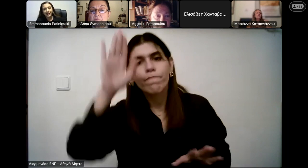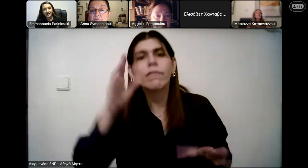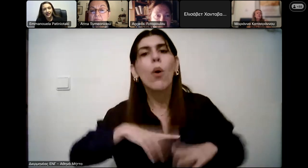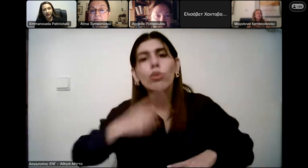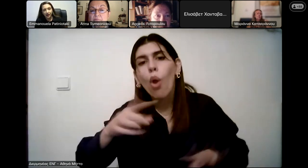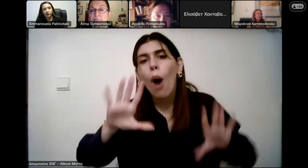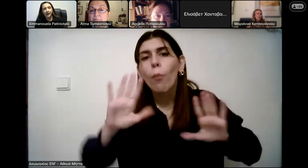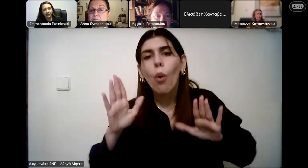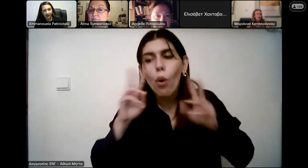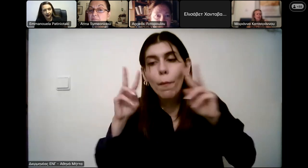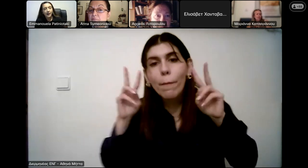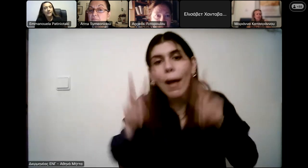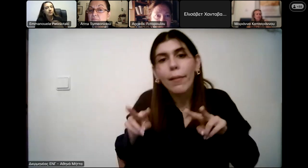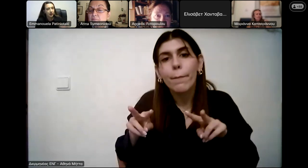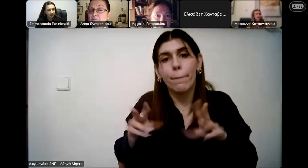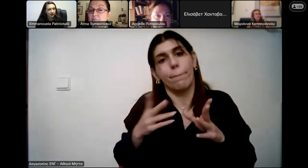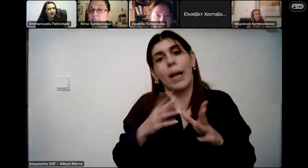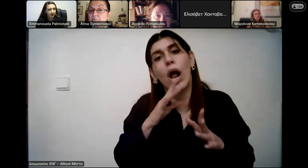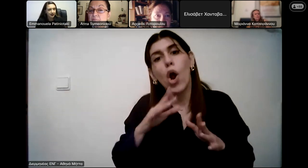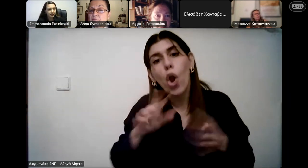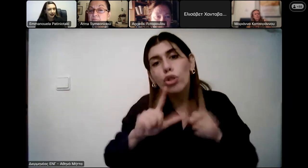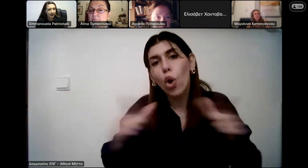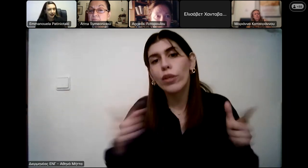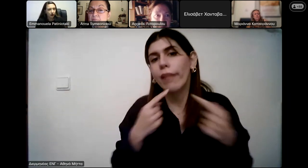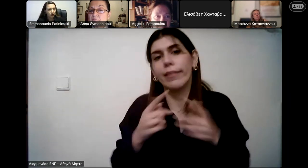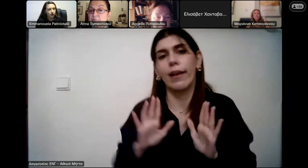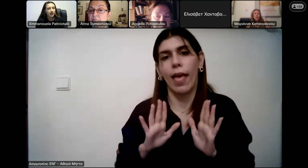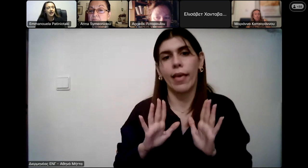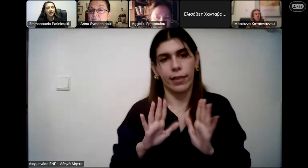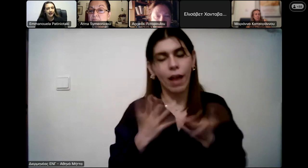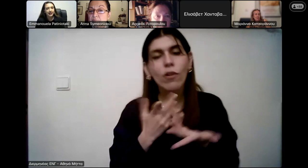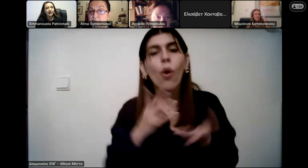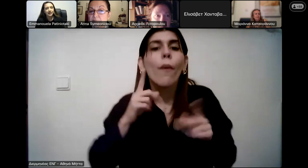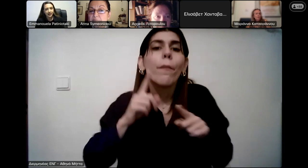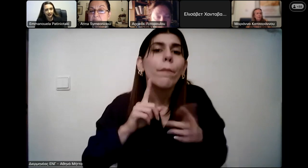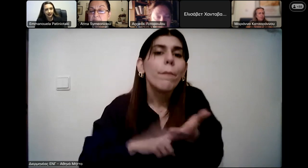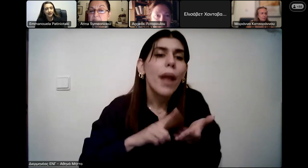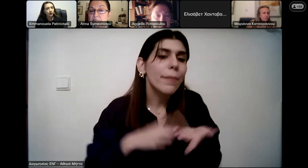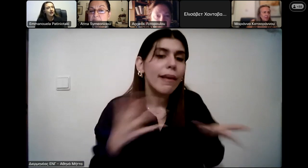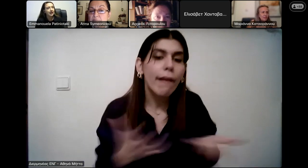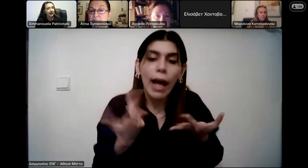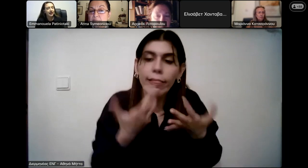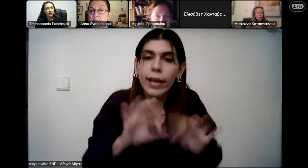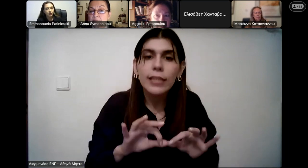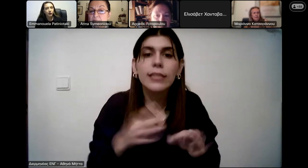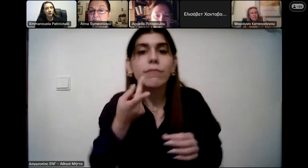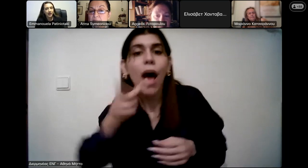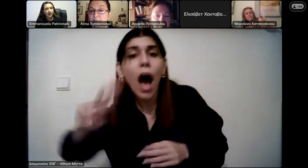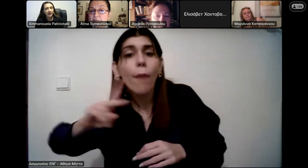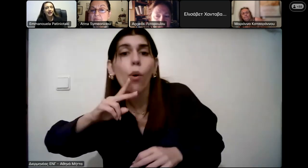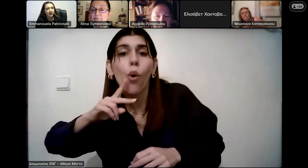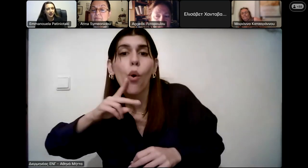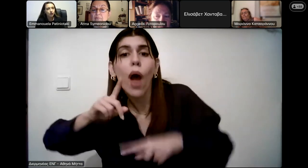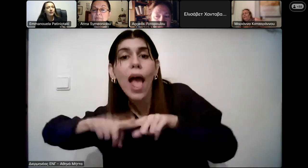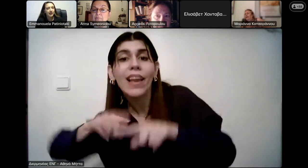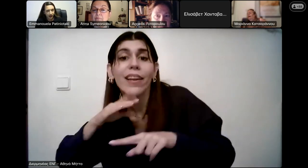όποια λύση έρθει από τα ελληνικά πρέπει να βασίζεται στην ελληνική γλώσσα και να έχει αντιστοιχεία σε ό,τι εργαλεία χρησιμοποιούμε